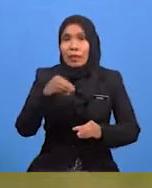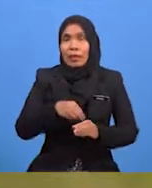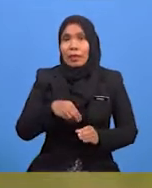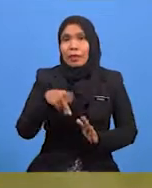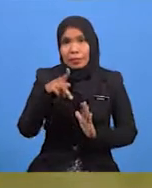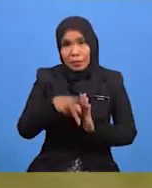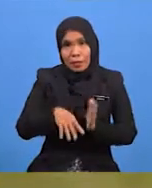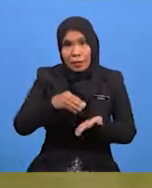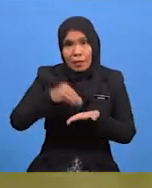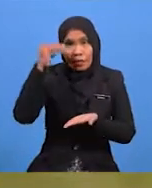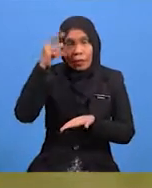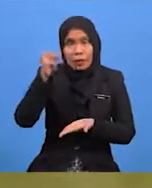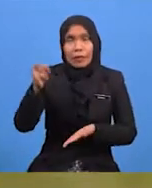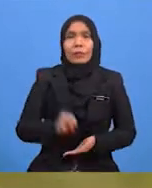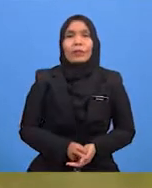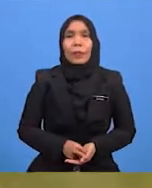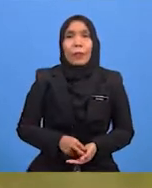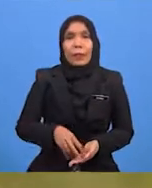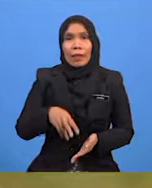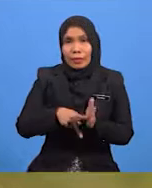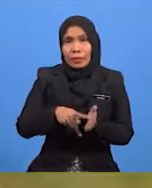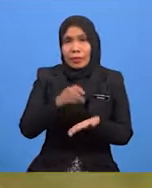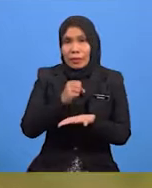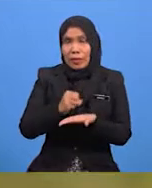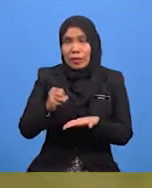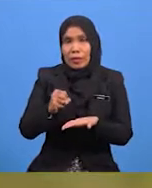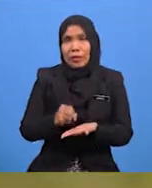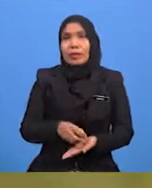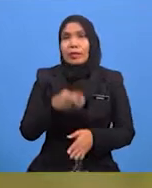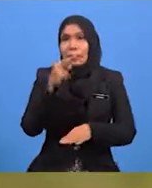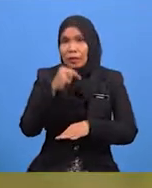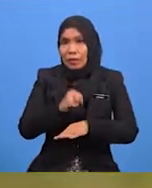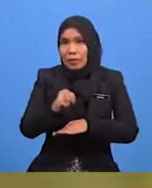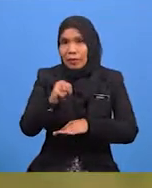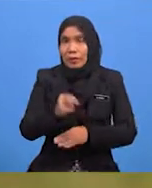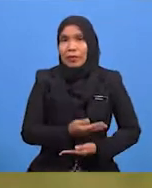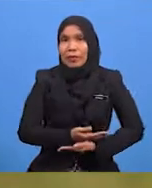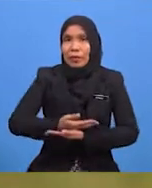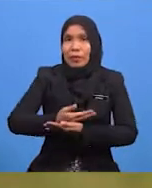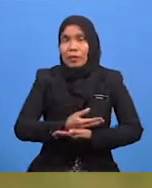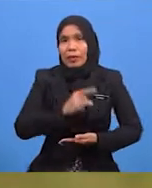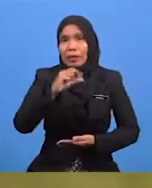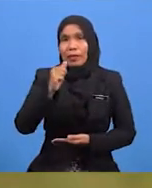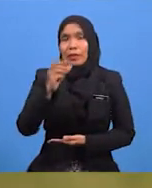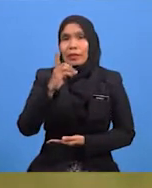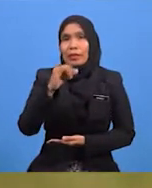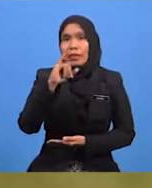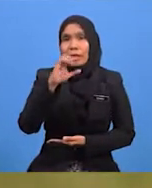Penyajak menasihati anak gadisnya agar pandai membawa diri dalam